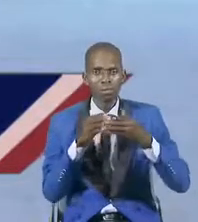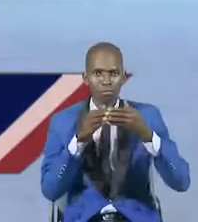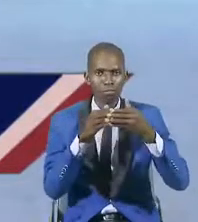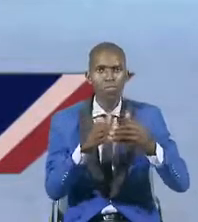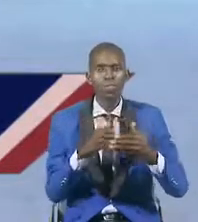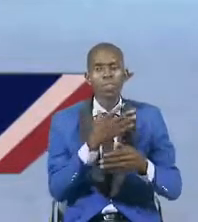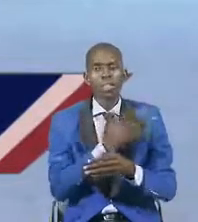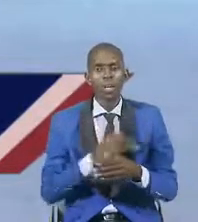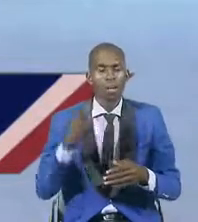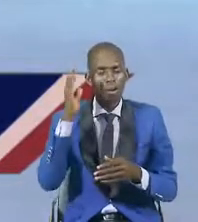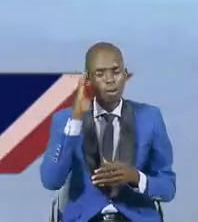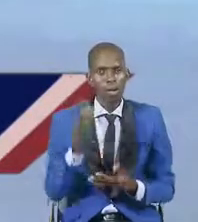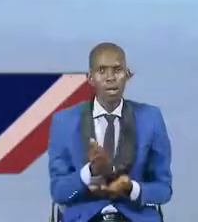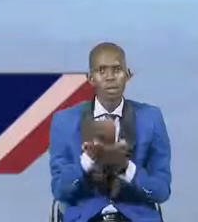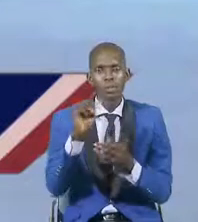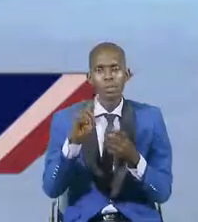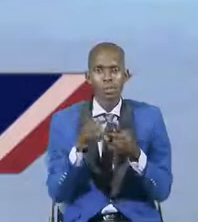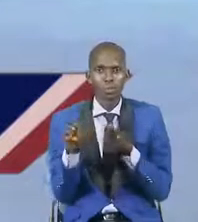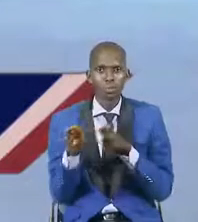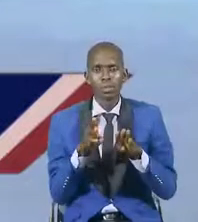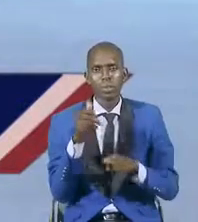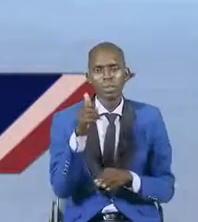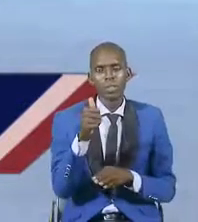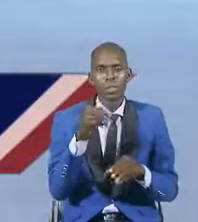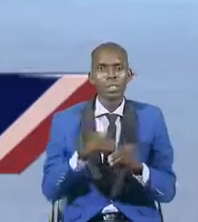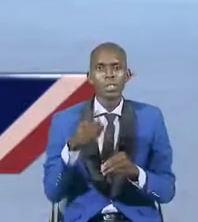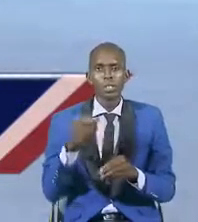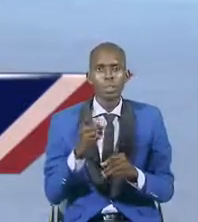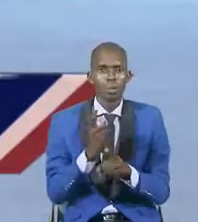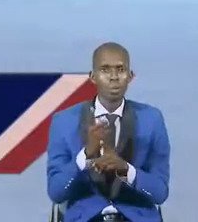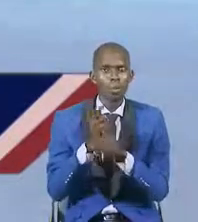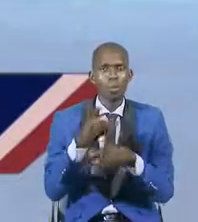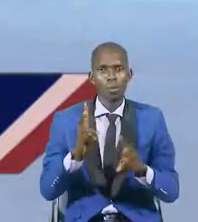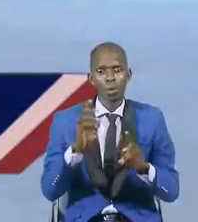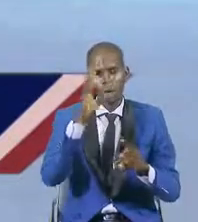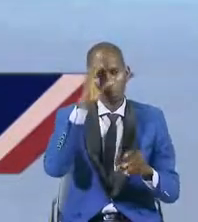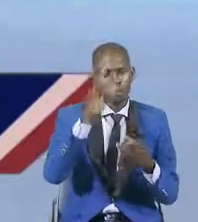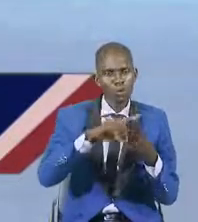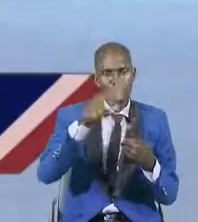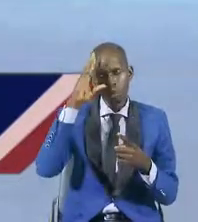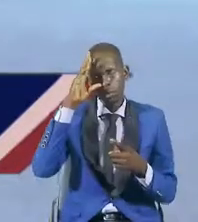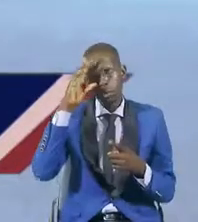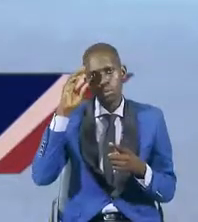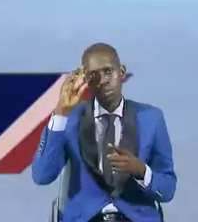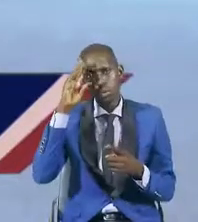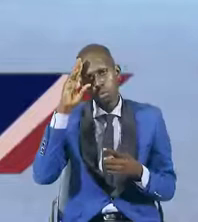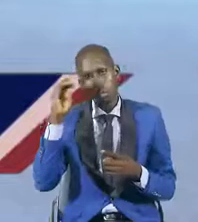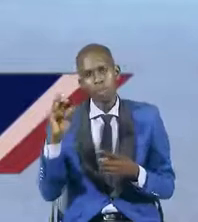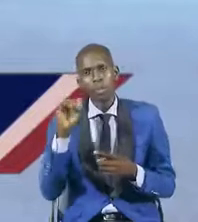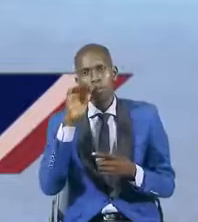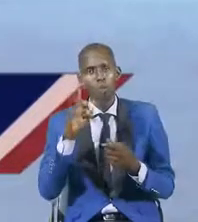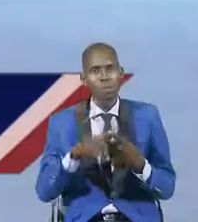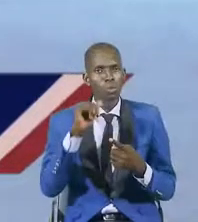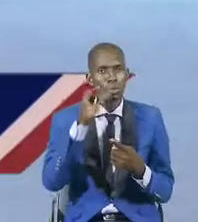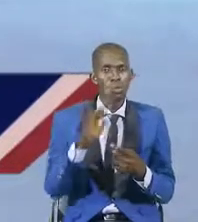hommes doit les diriger. Et ça va, l'intégrité va conduire l'enfant de Dieu à bien se comporter. Un homme se